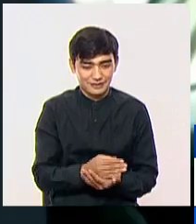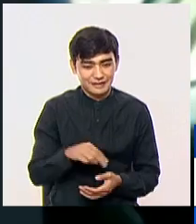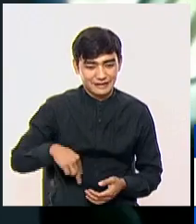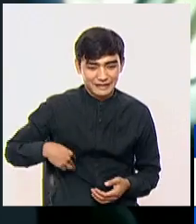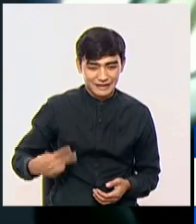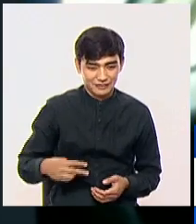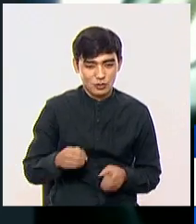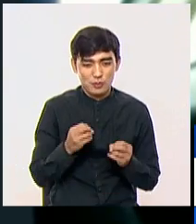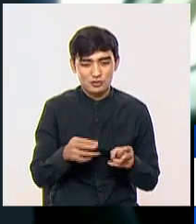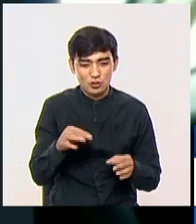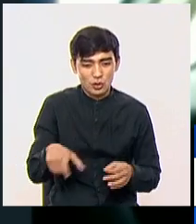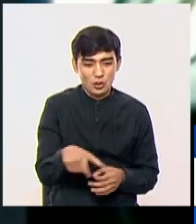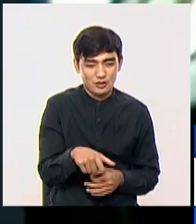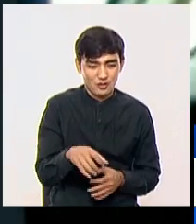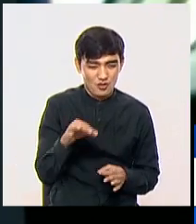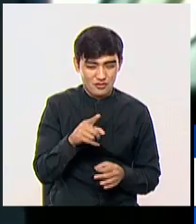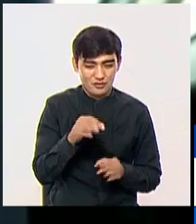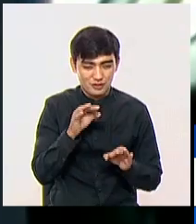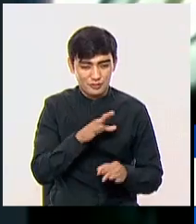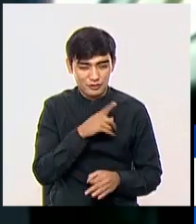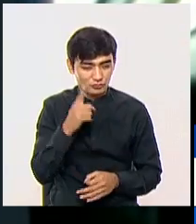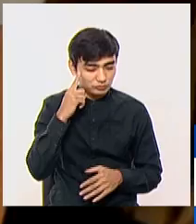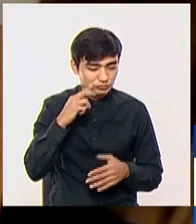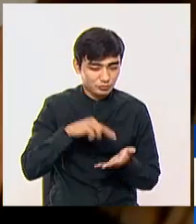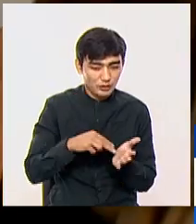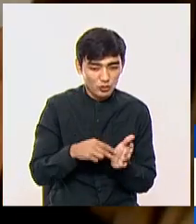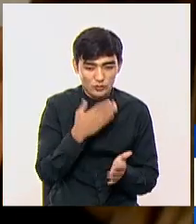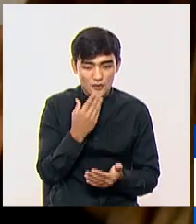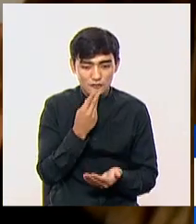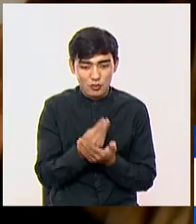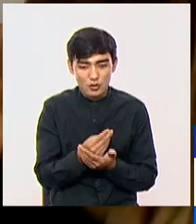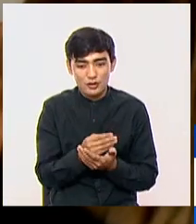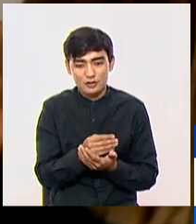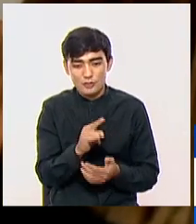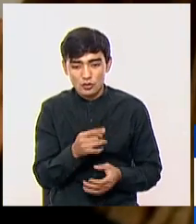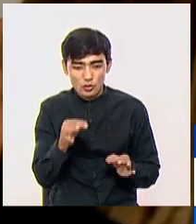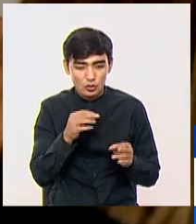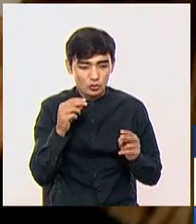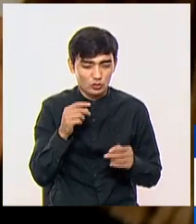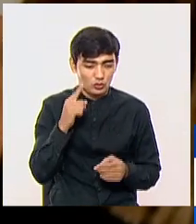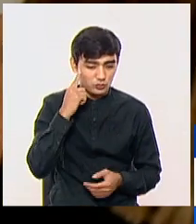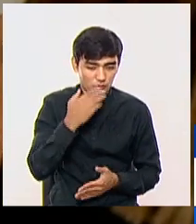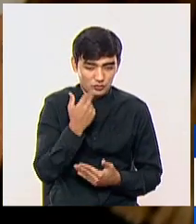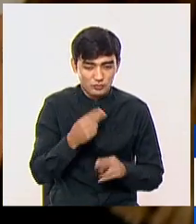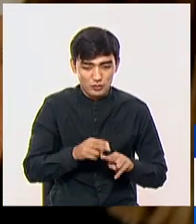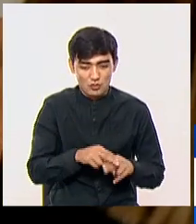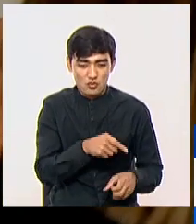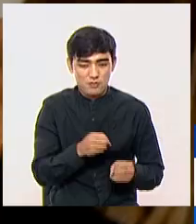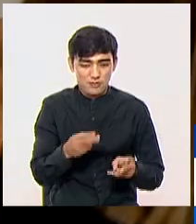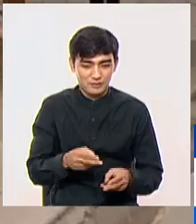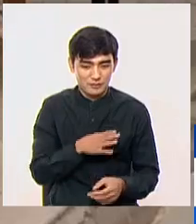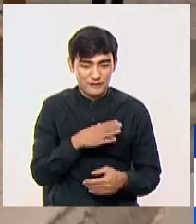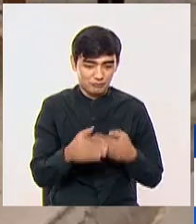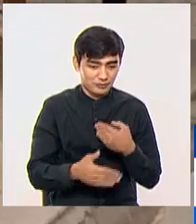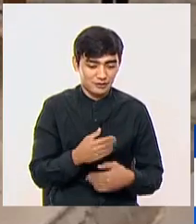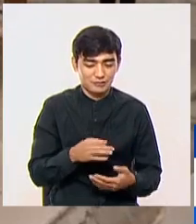Ассоциации безопасного дорожного движения. Ведь они не задумываются о здоровье своих чад и буквально оставляют их в опасности. А минимальное